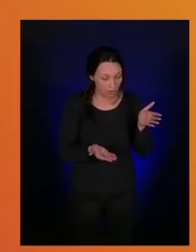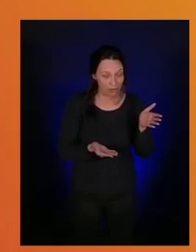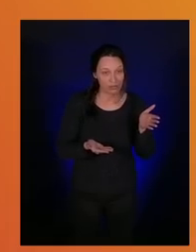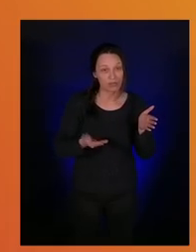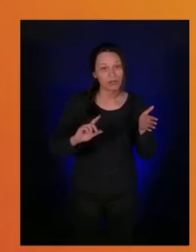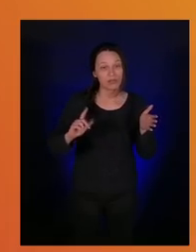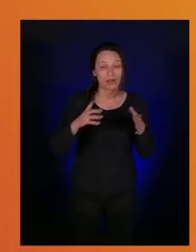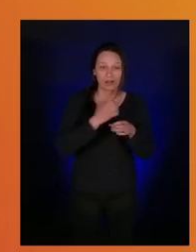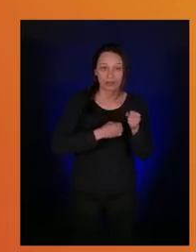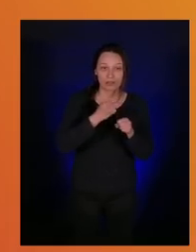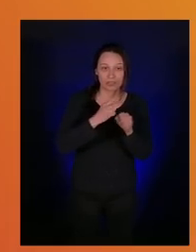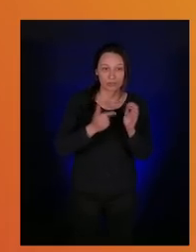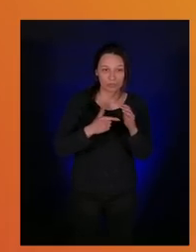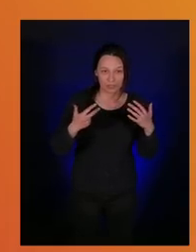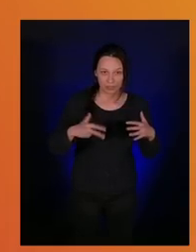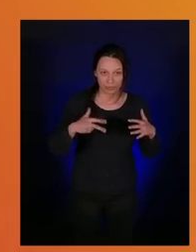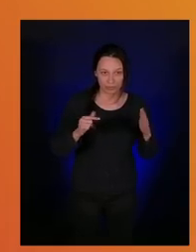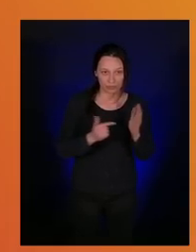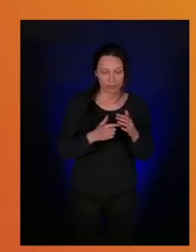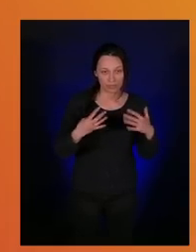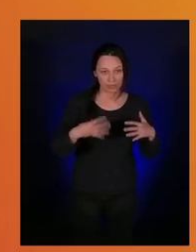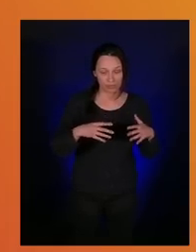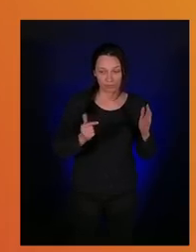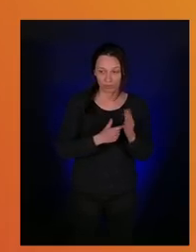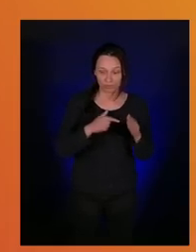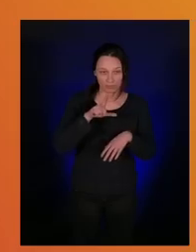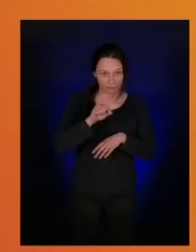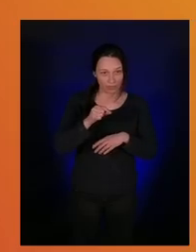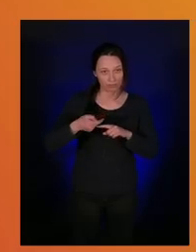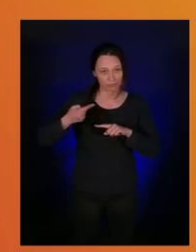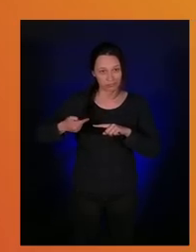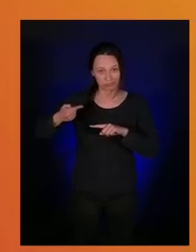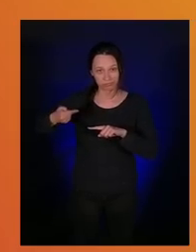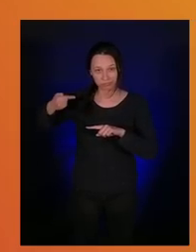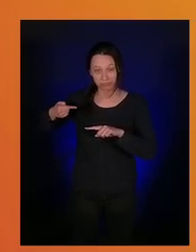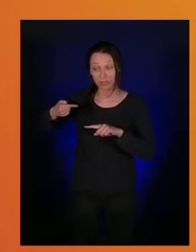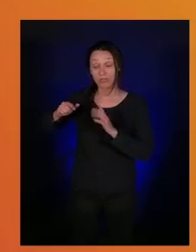années 2018, 2019, 2020 et 2021.